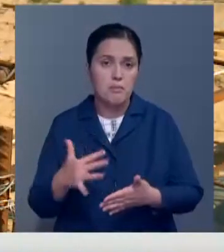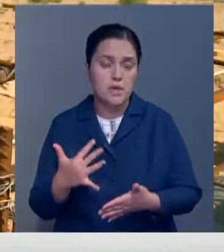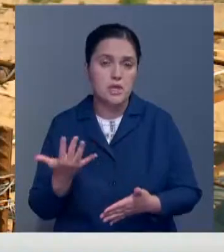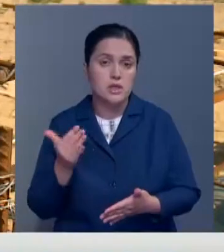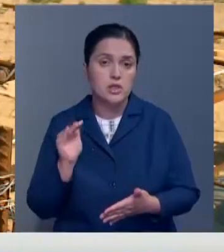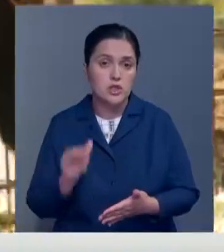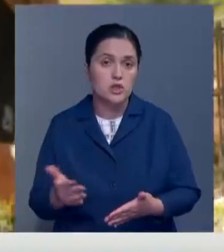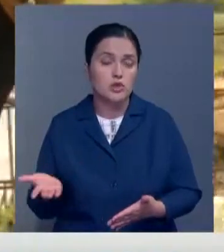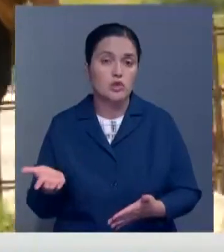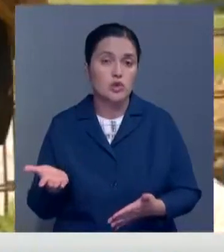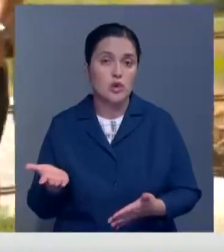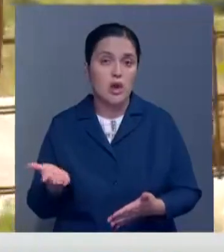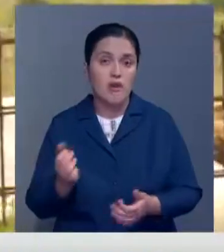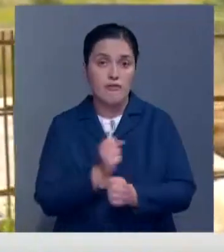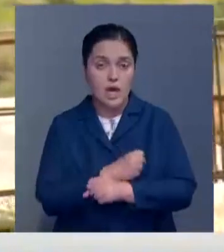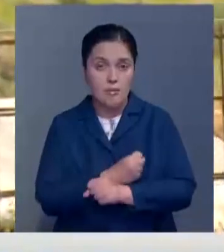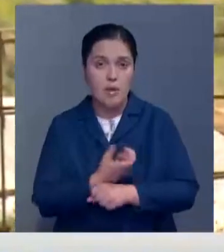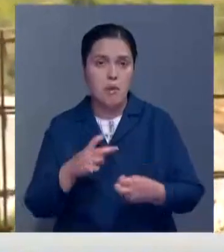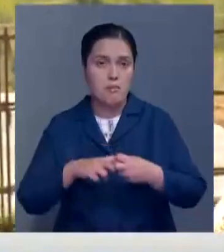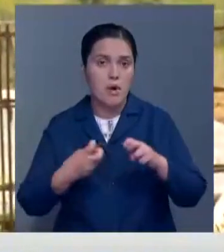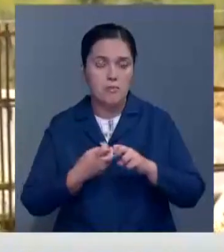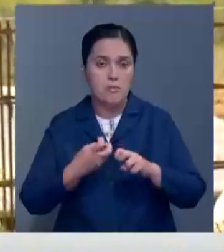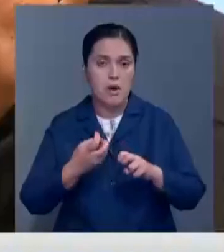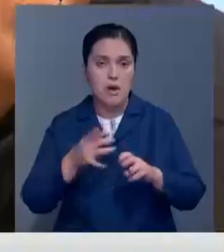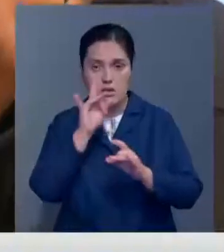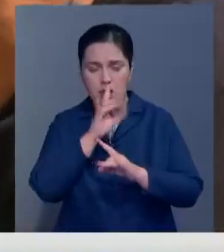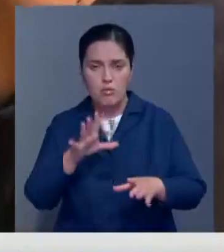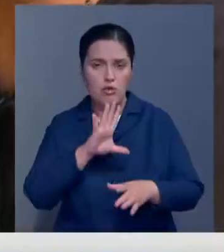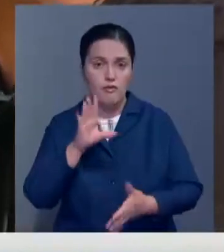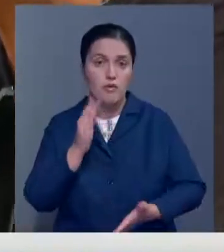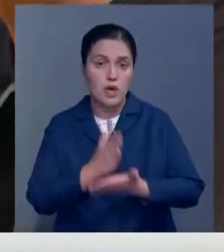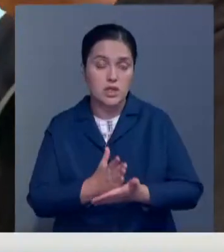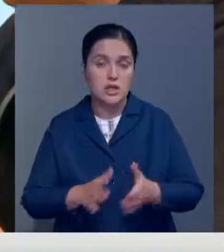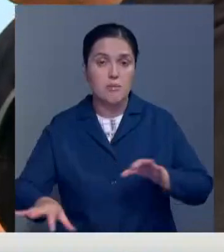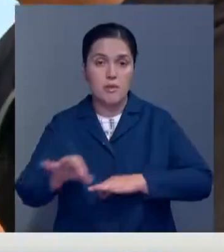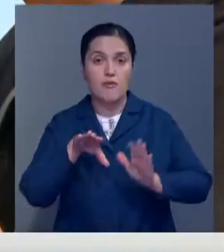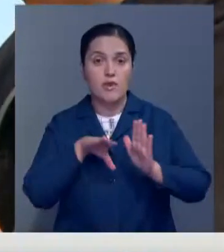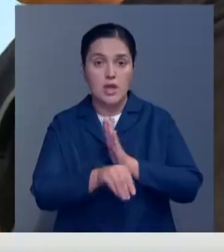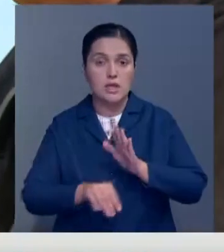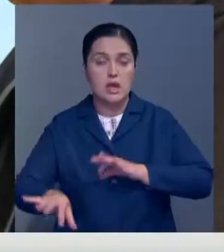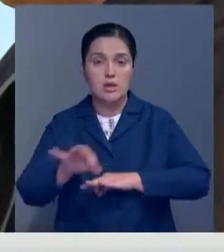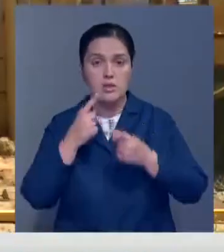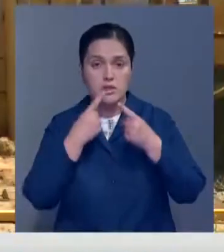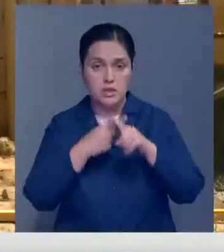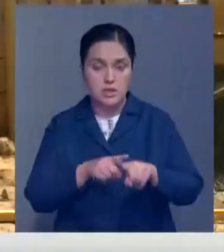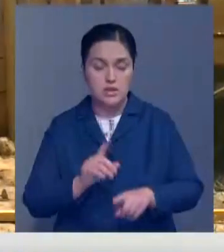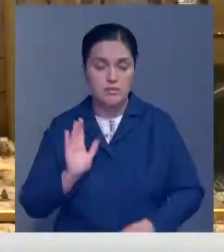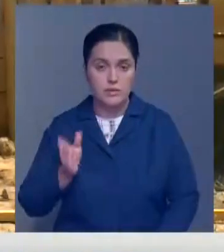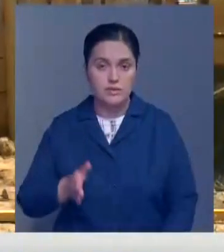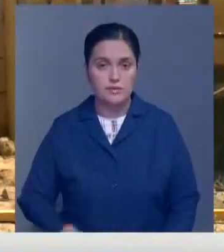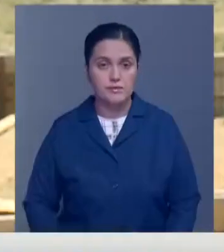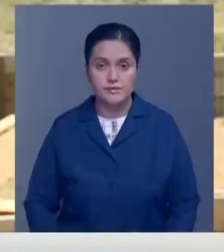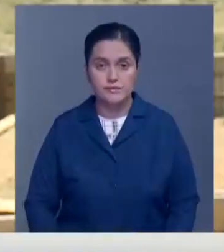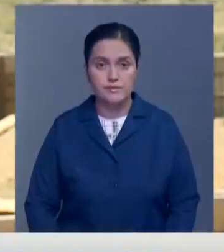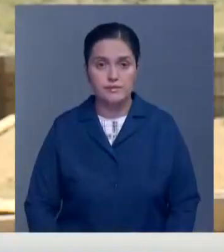50 тысяч. Поэтому проблем с нехваткой сырья не будет, говорят специалисты. Отмечу, проект включен в региональный карту индустриализации.